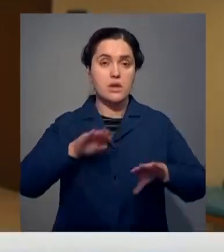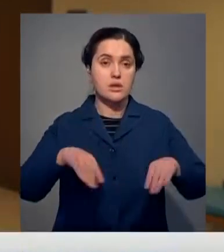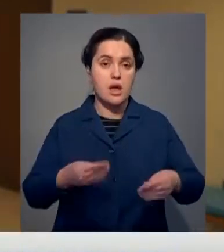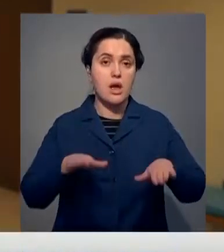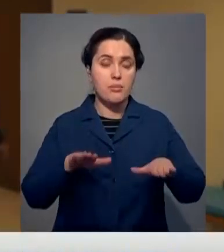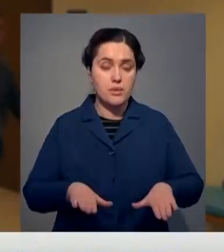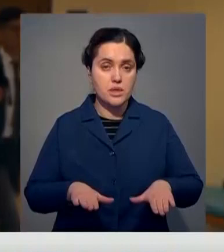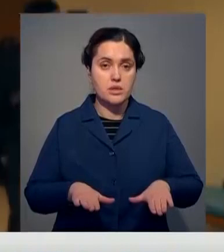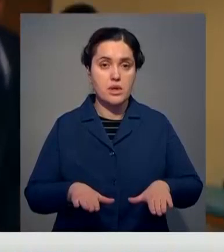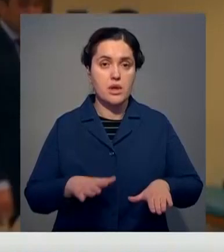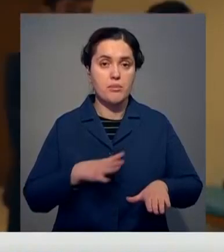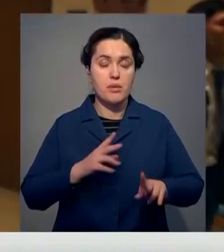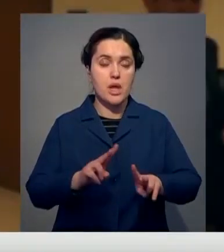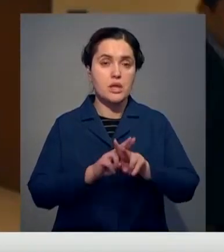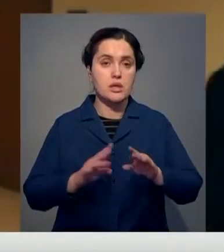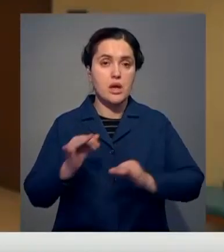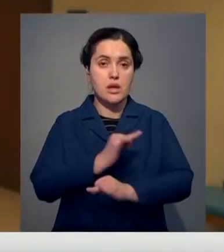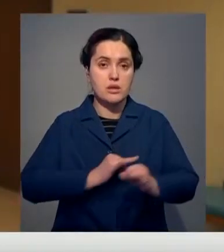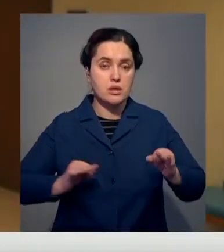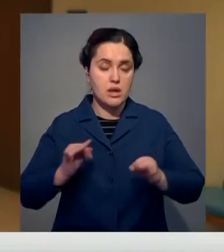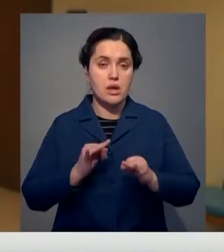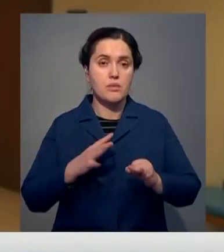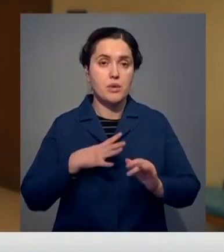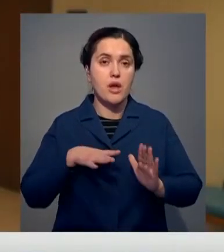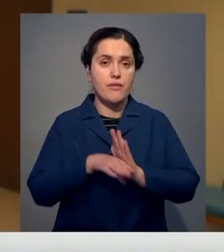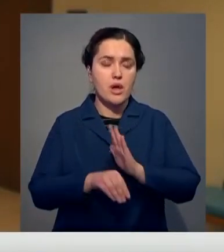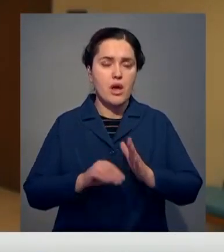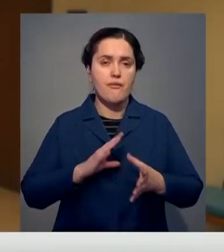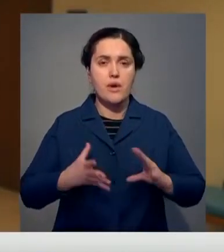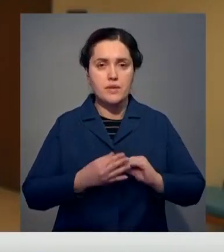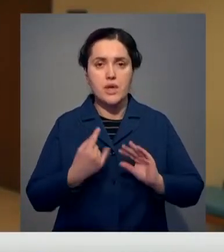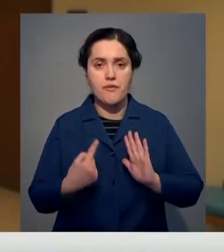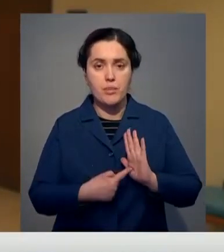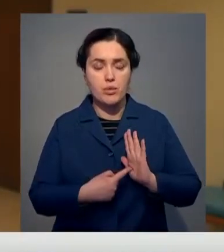Астанинский процесс, очень активно вовлекались во все вопросы